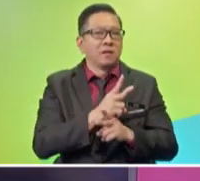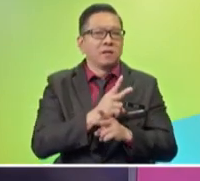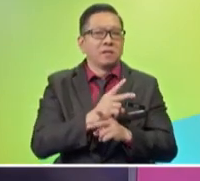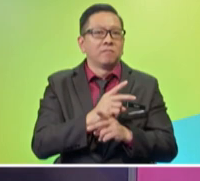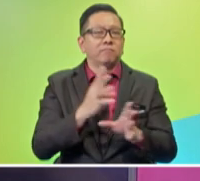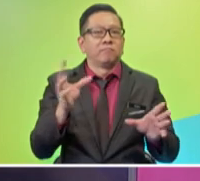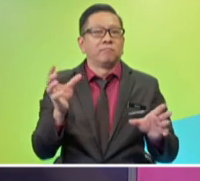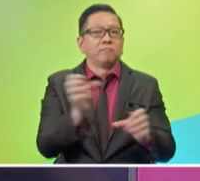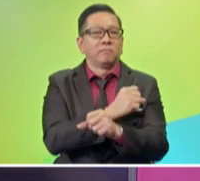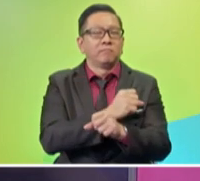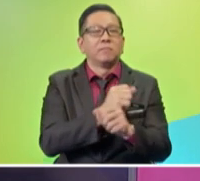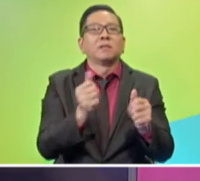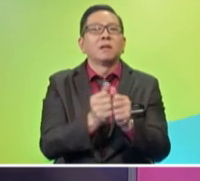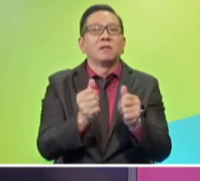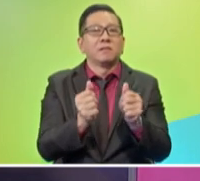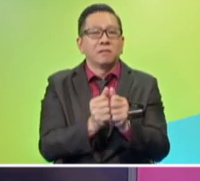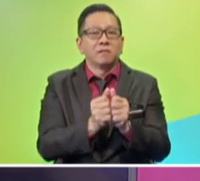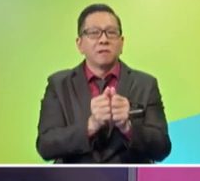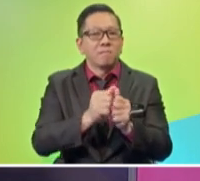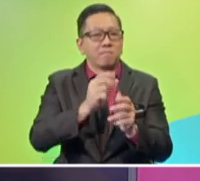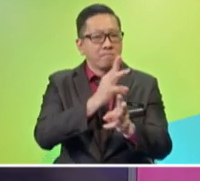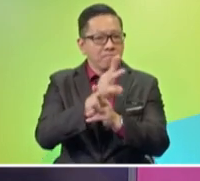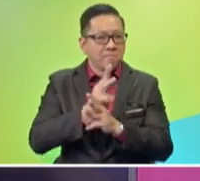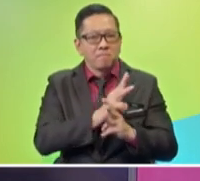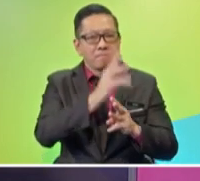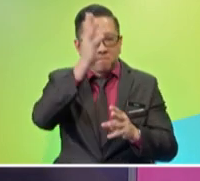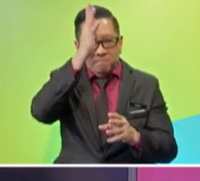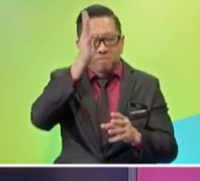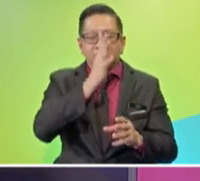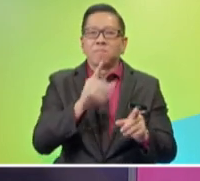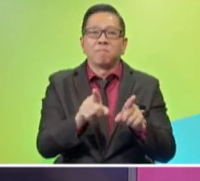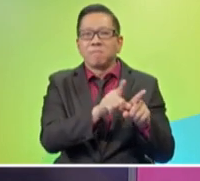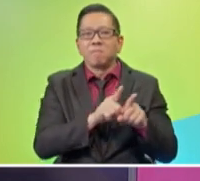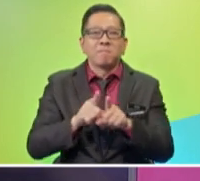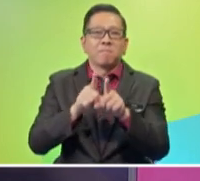daripada ibu bapa di rumah. Betul tu. Okey. Kemudian,